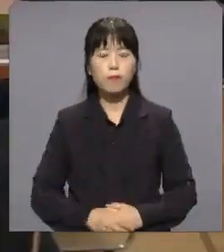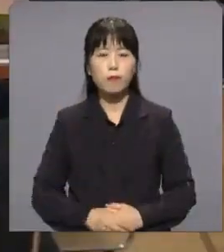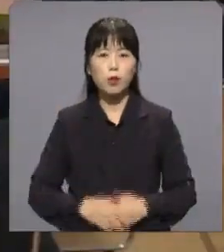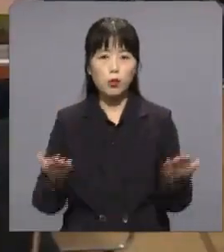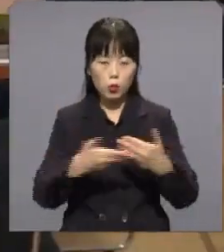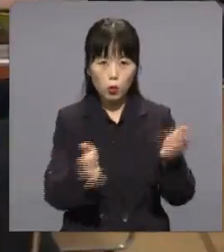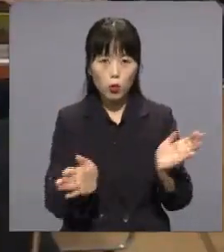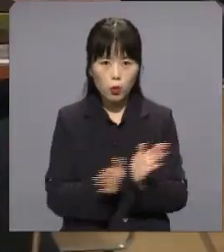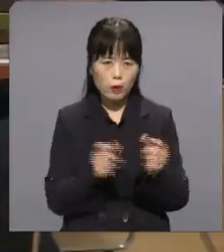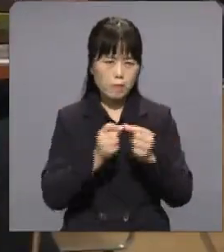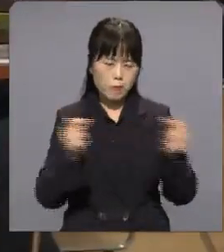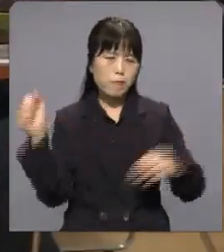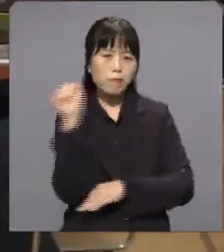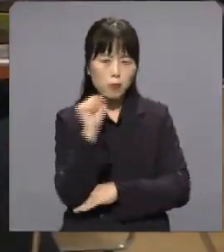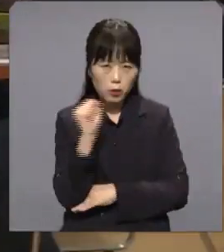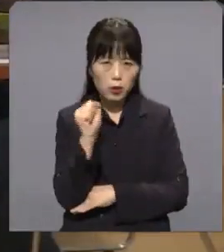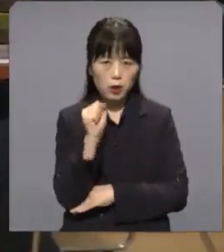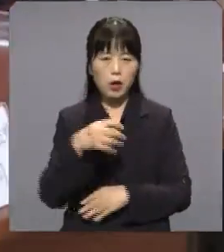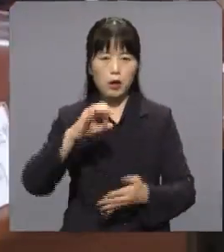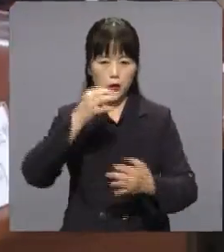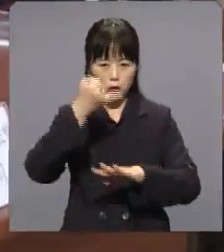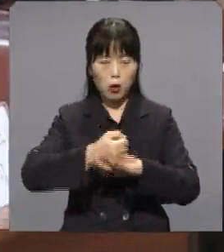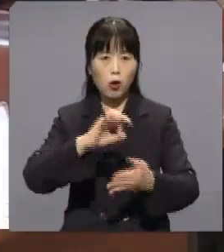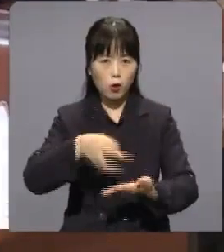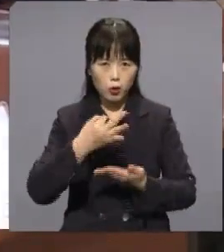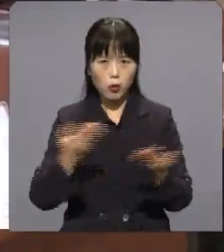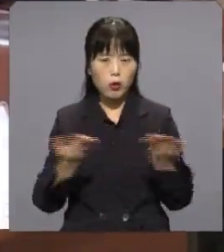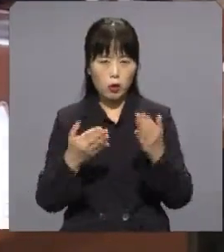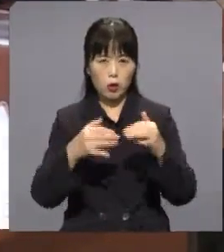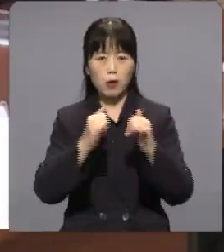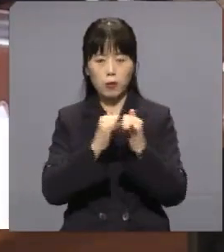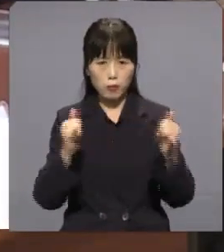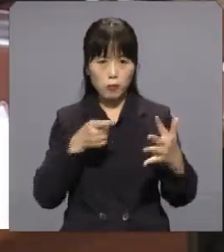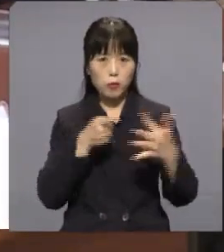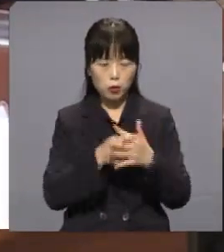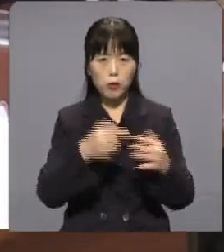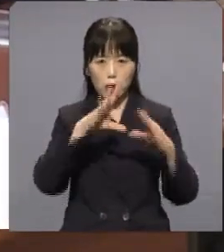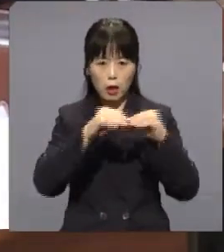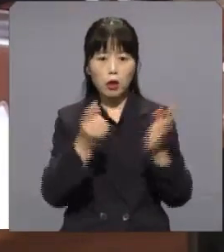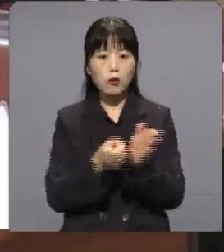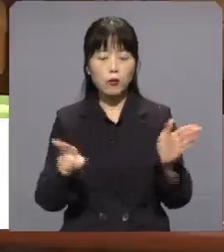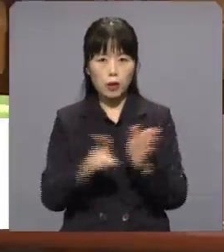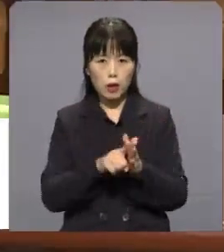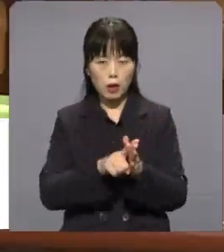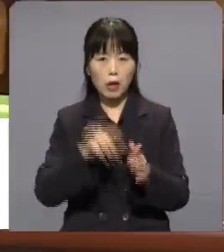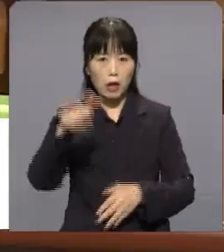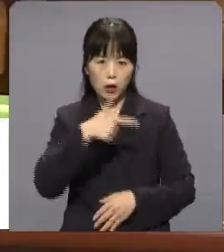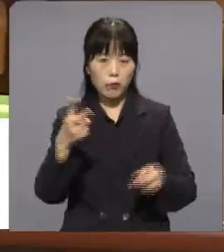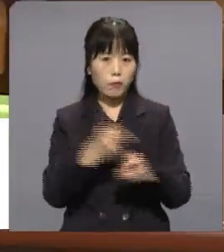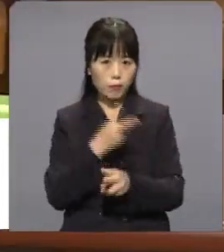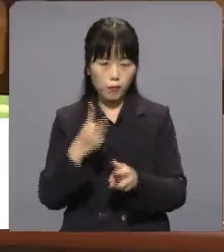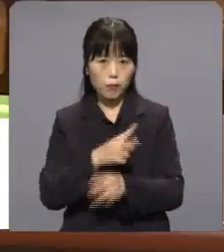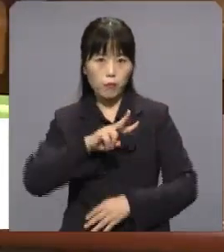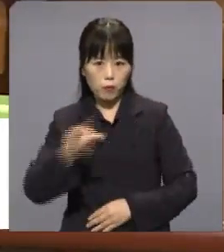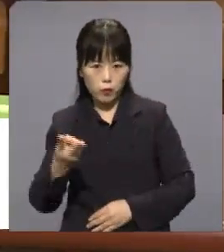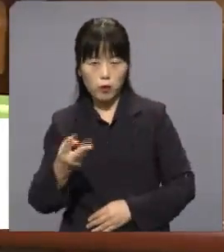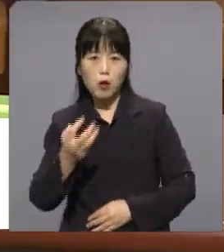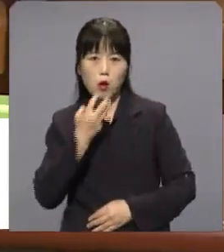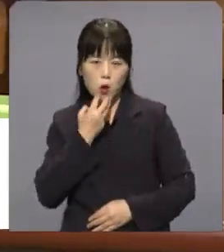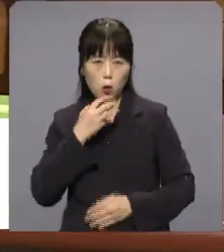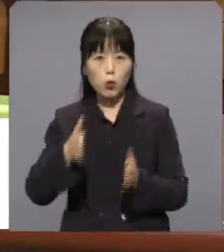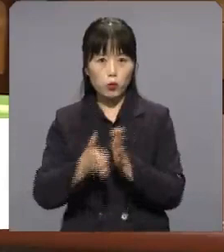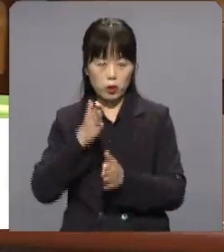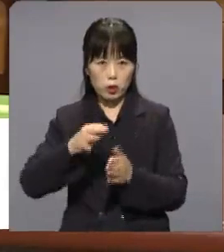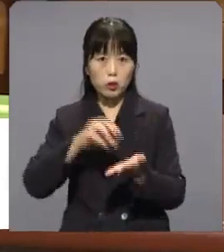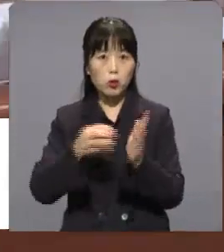노조는 장시간 운전과 저임금으로 인한 인력 유출 해결을 위해 1일 이 글에 대해 전환과 서울시 수준의 임금